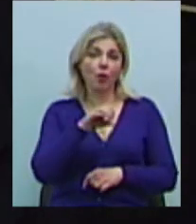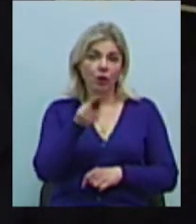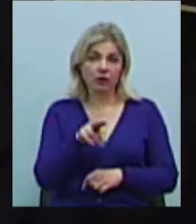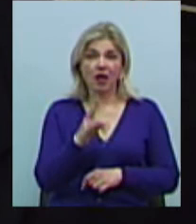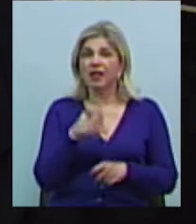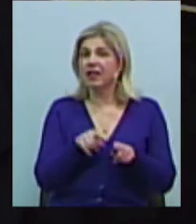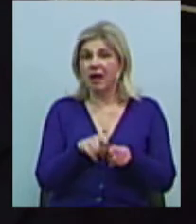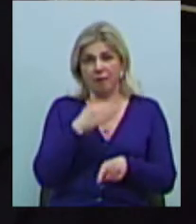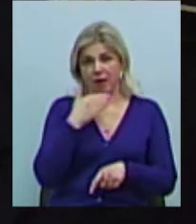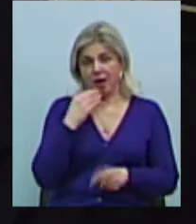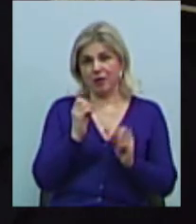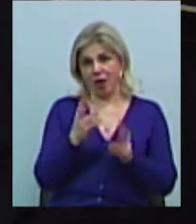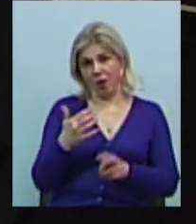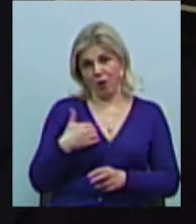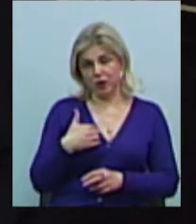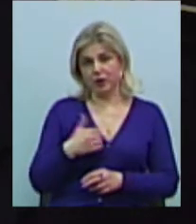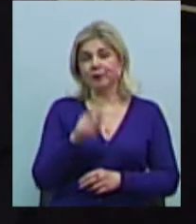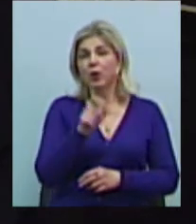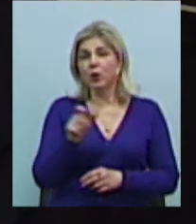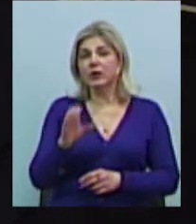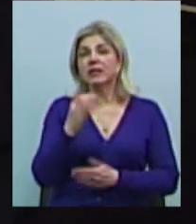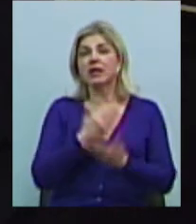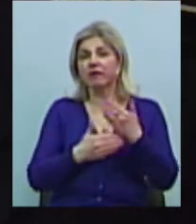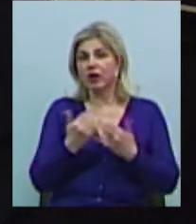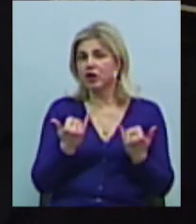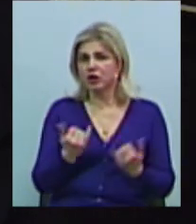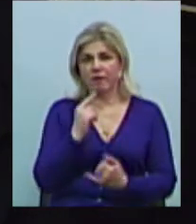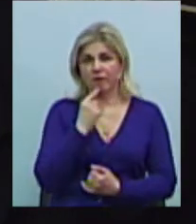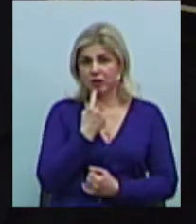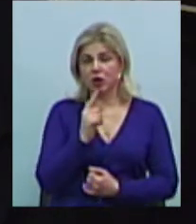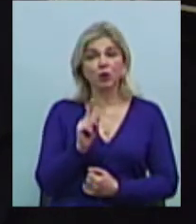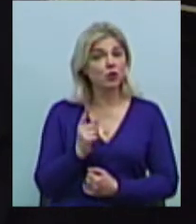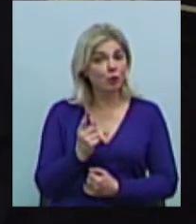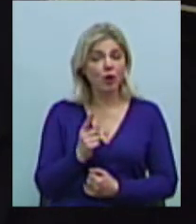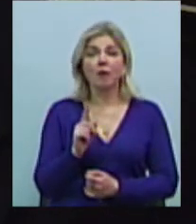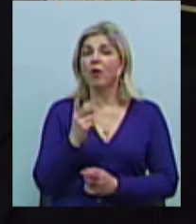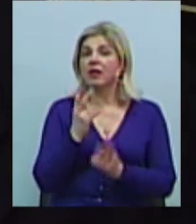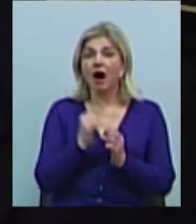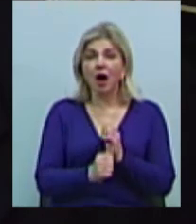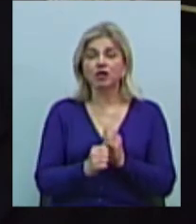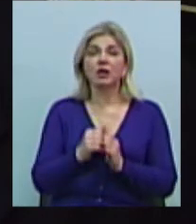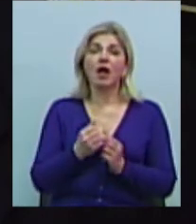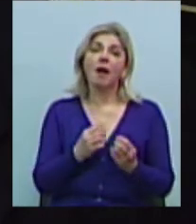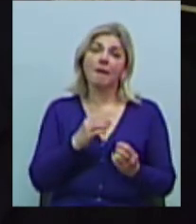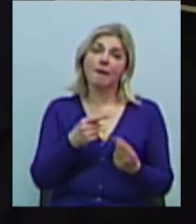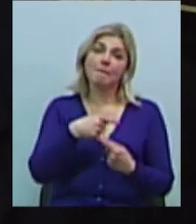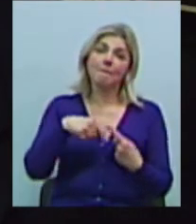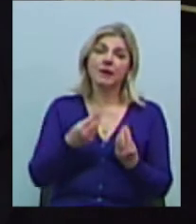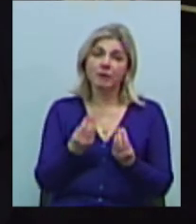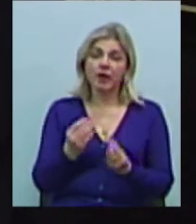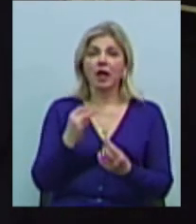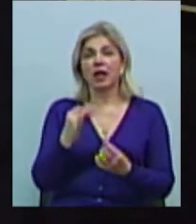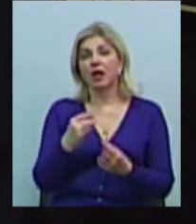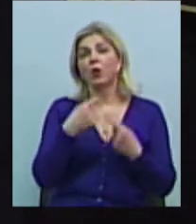б. Людям з інвалідністю практично на даний час важко. Чому? Тому що не кожен підприємець, не кожен керівник